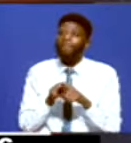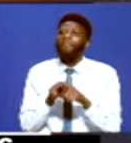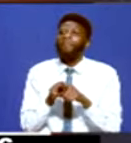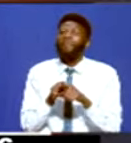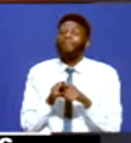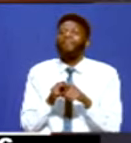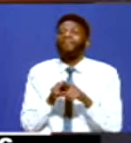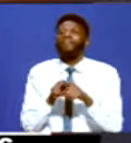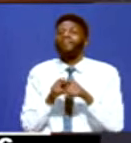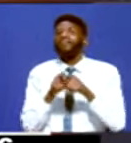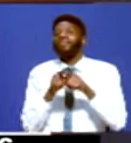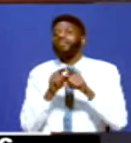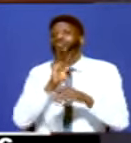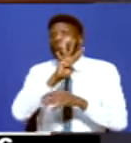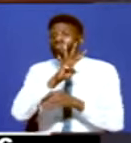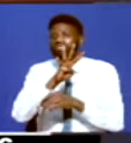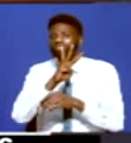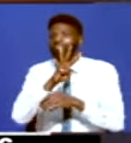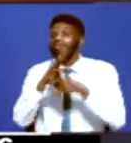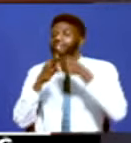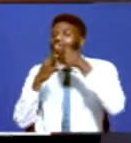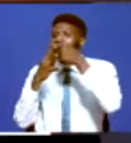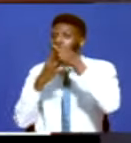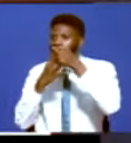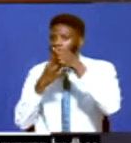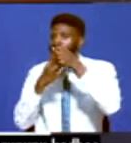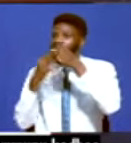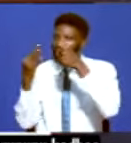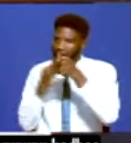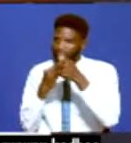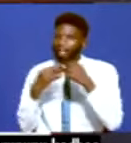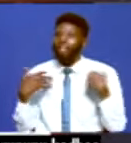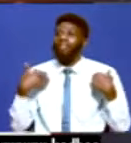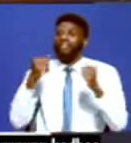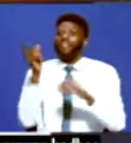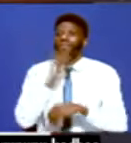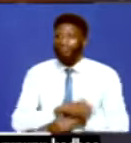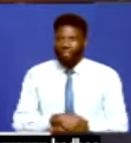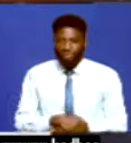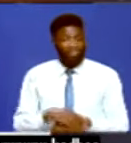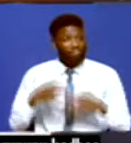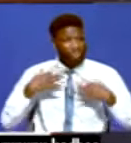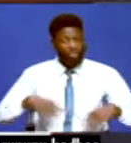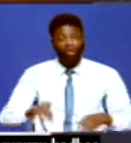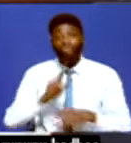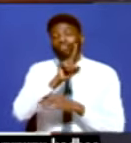498 zaidi wamepata nafuu. Kufikia sasa, watu